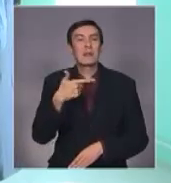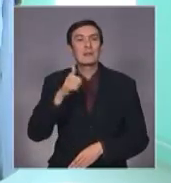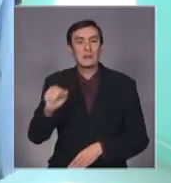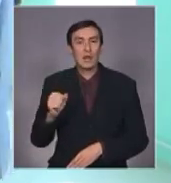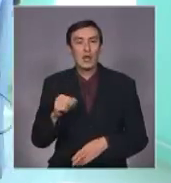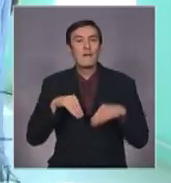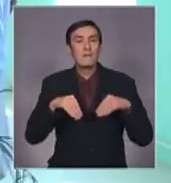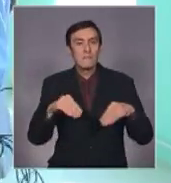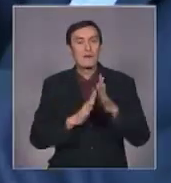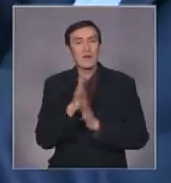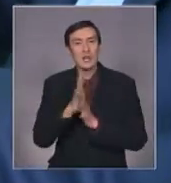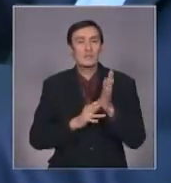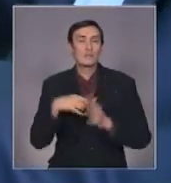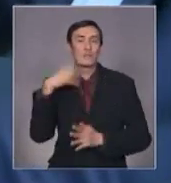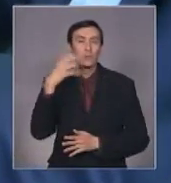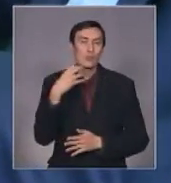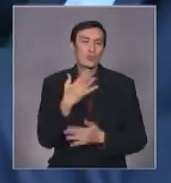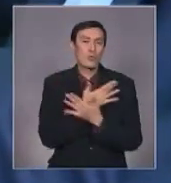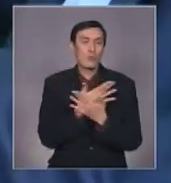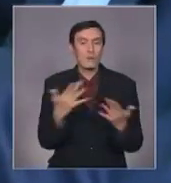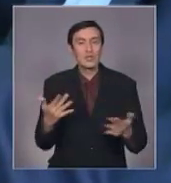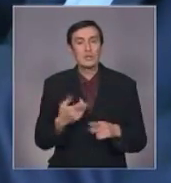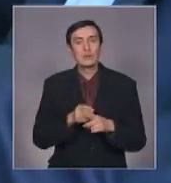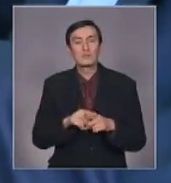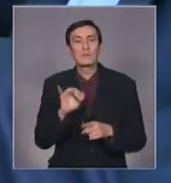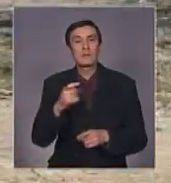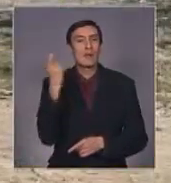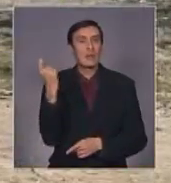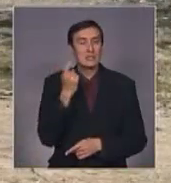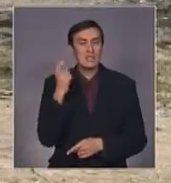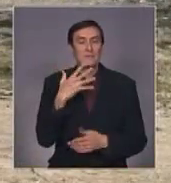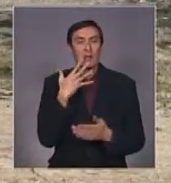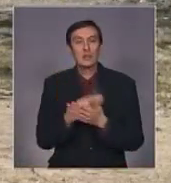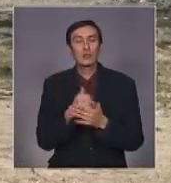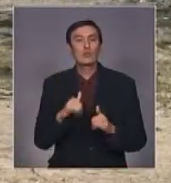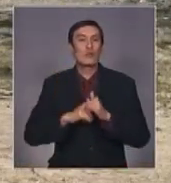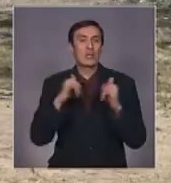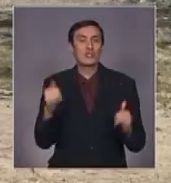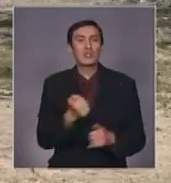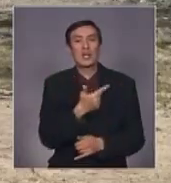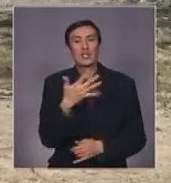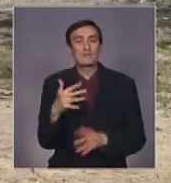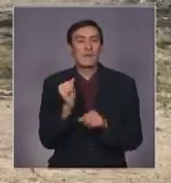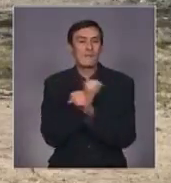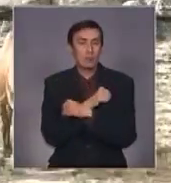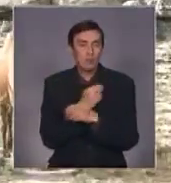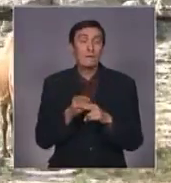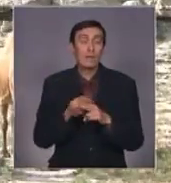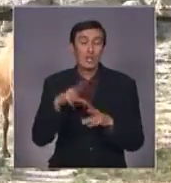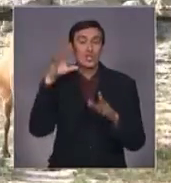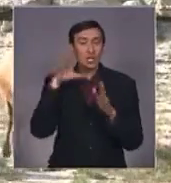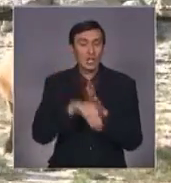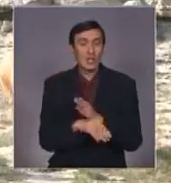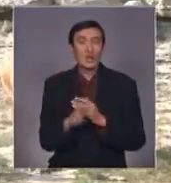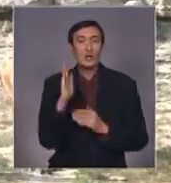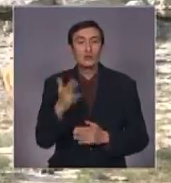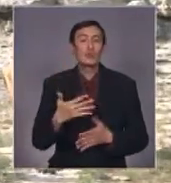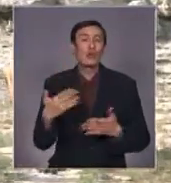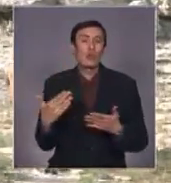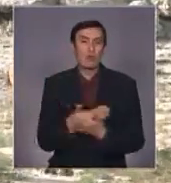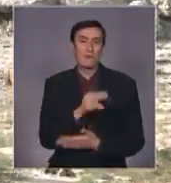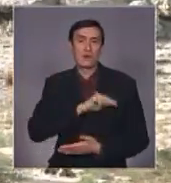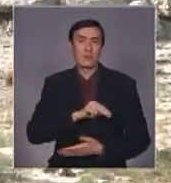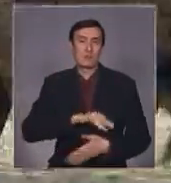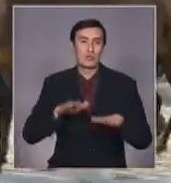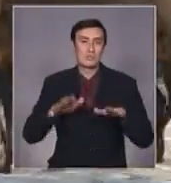земли уже выращивают фрукты и овощи. Кроме того, в хозяйстве хотят увеличить и поголовье верблюдов. А это значит, появятся новые рабочие